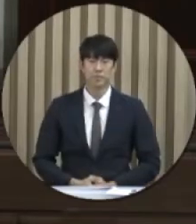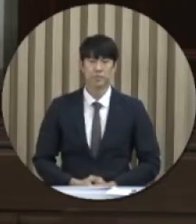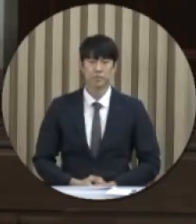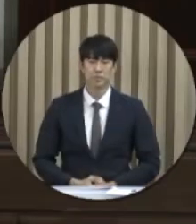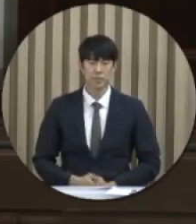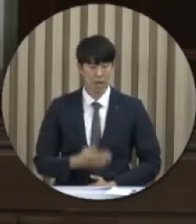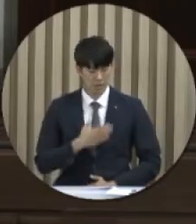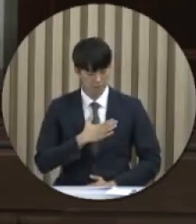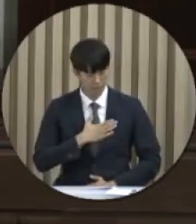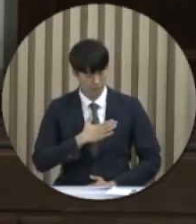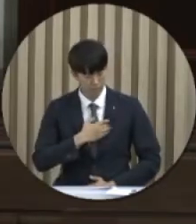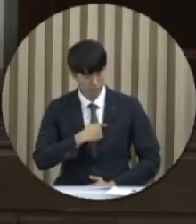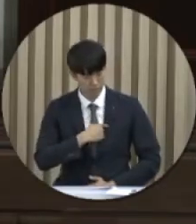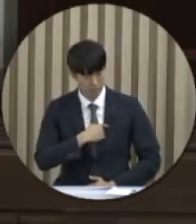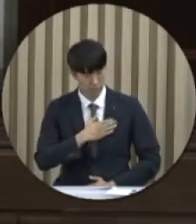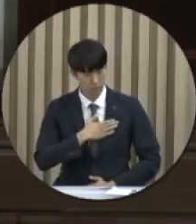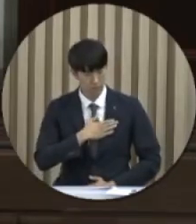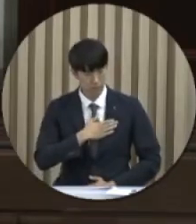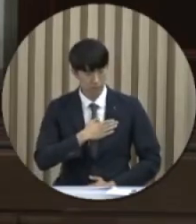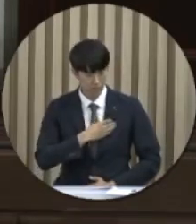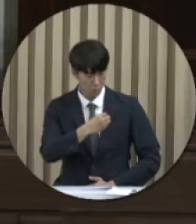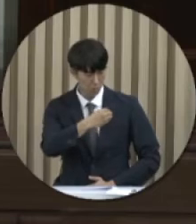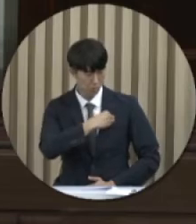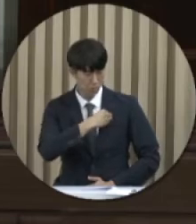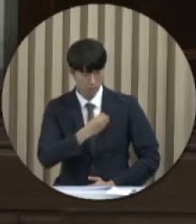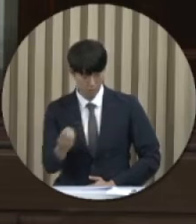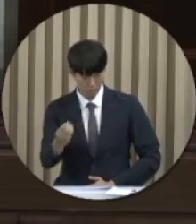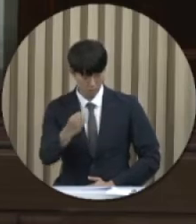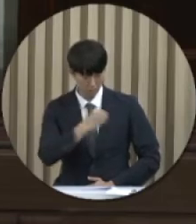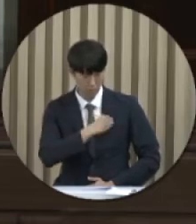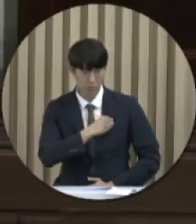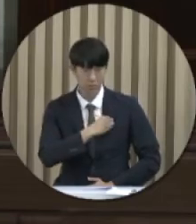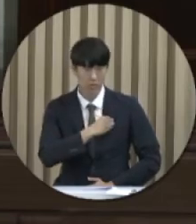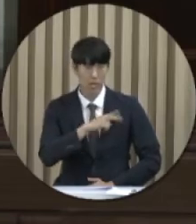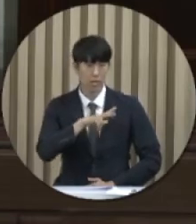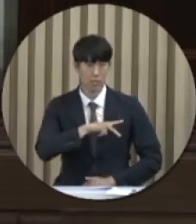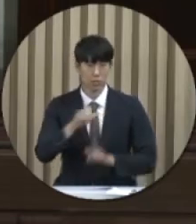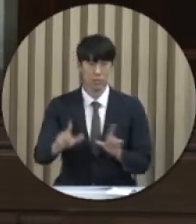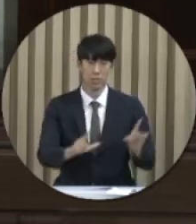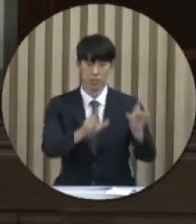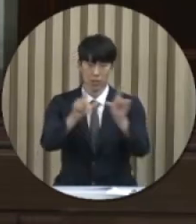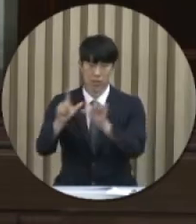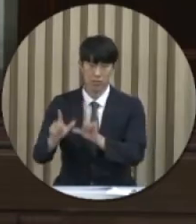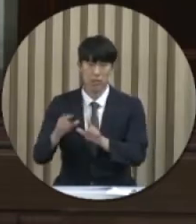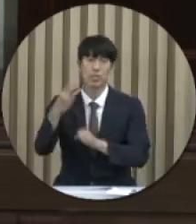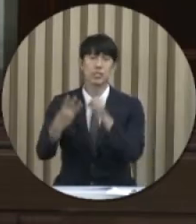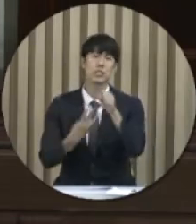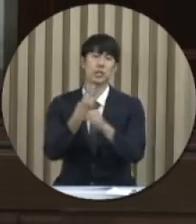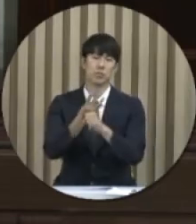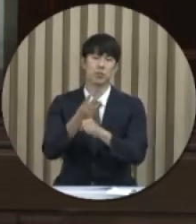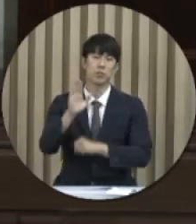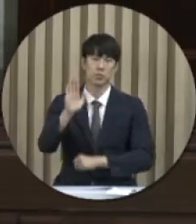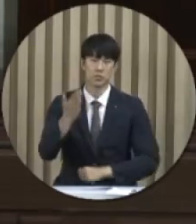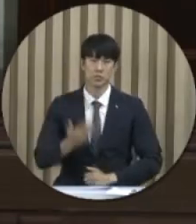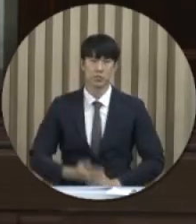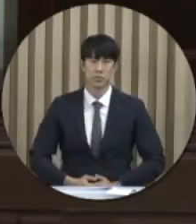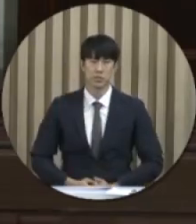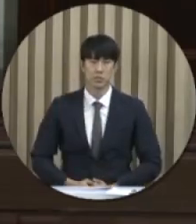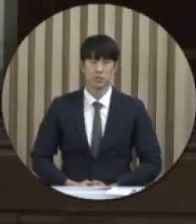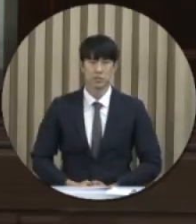왼쪽 가슴 위에 의회 배지를 달고 의원 생활을 한 지 벌써 3년의 시간이